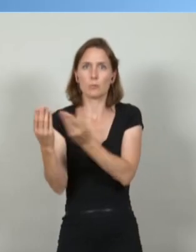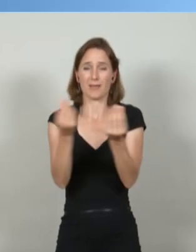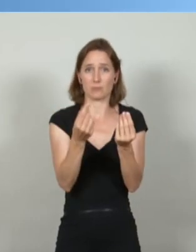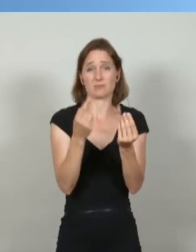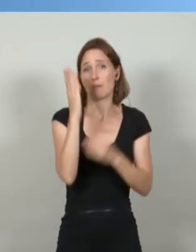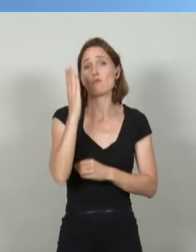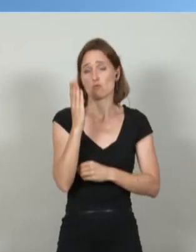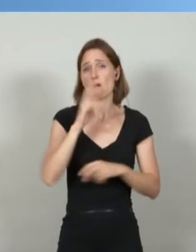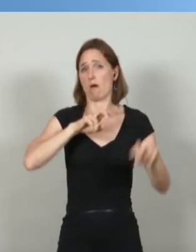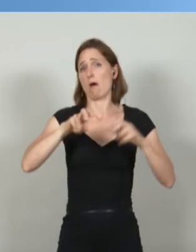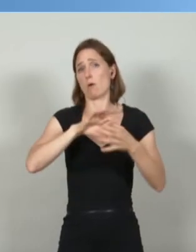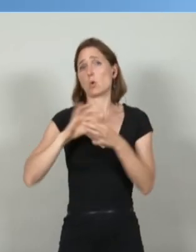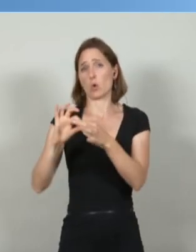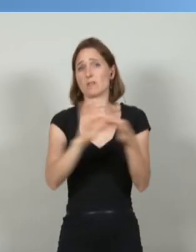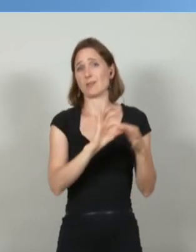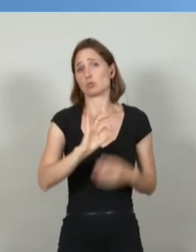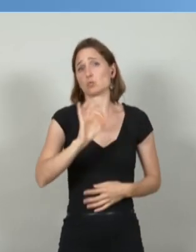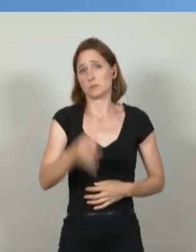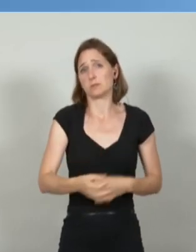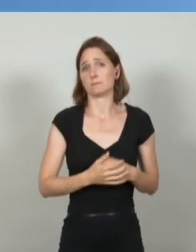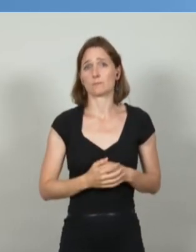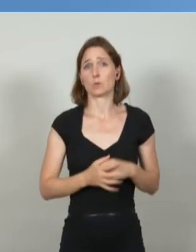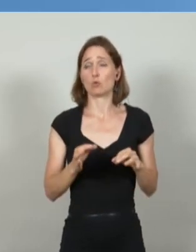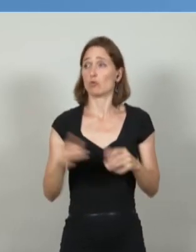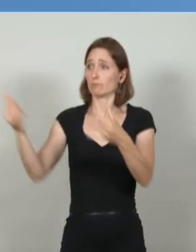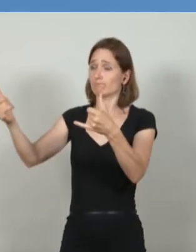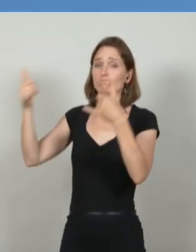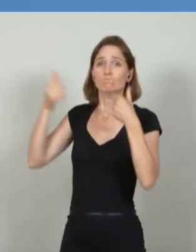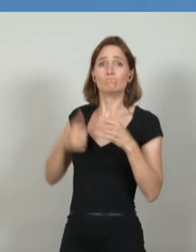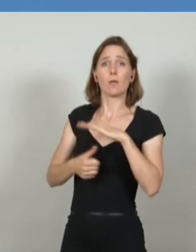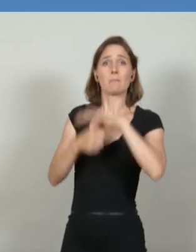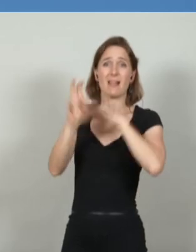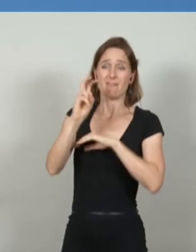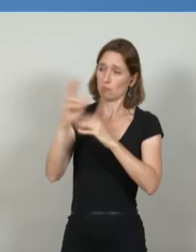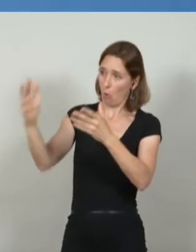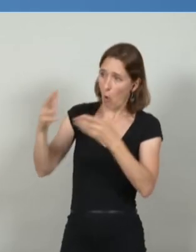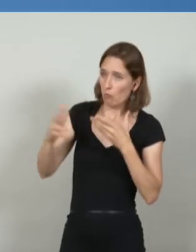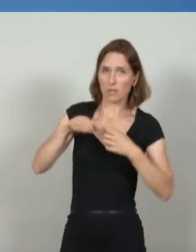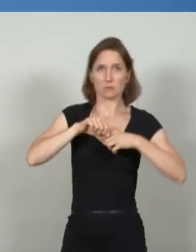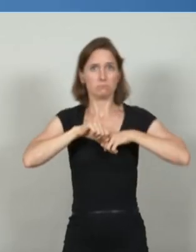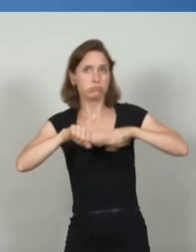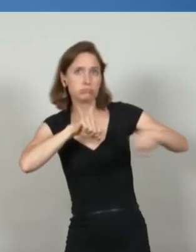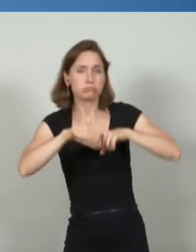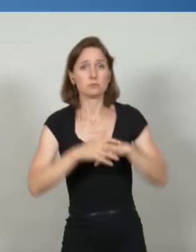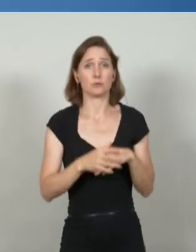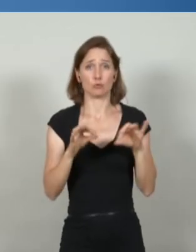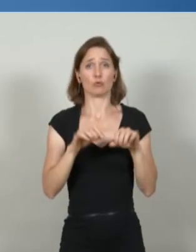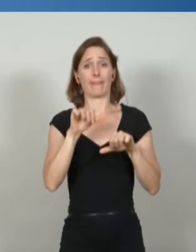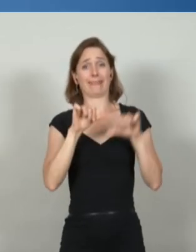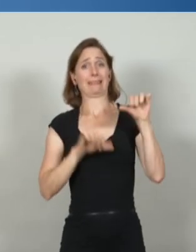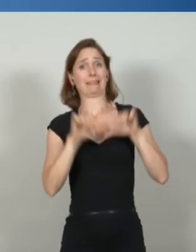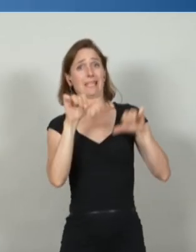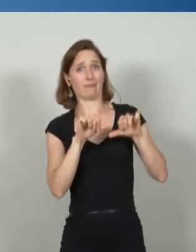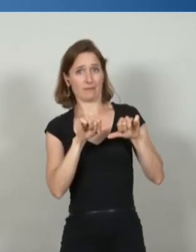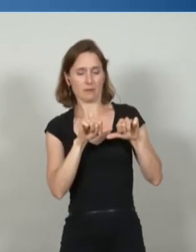ça a été effectivement aussi une incitation à agir et oui nous le reconnaissons la partie des défis est loin